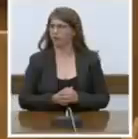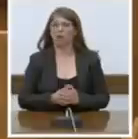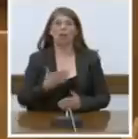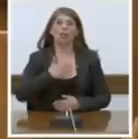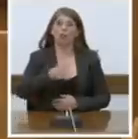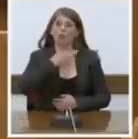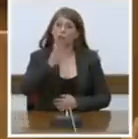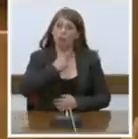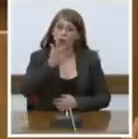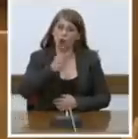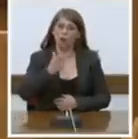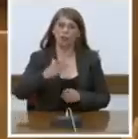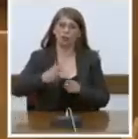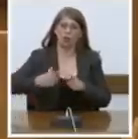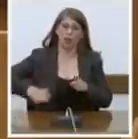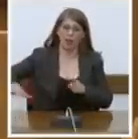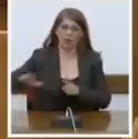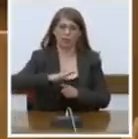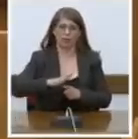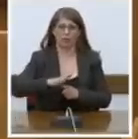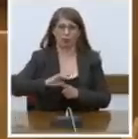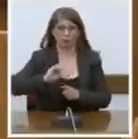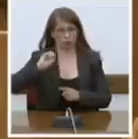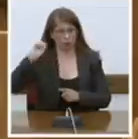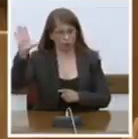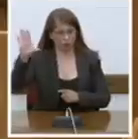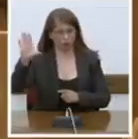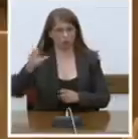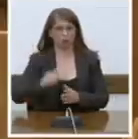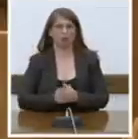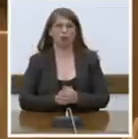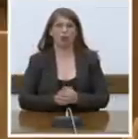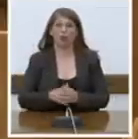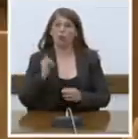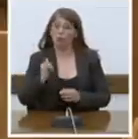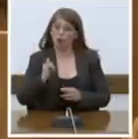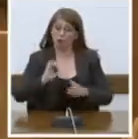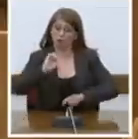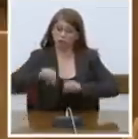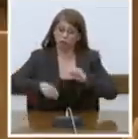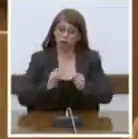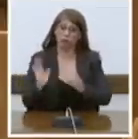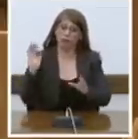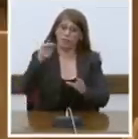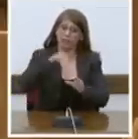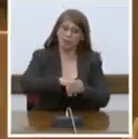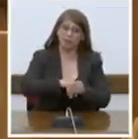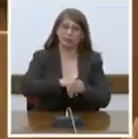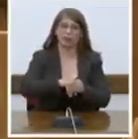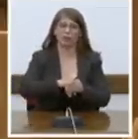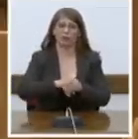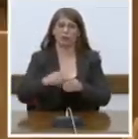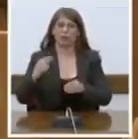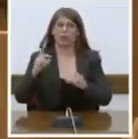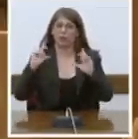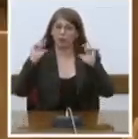των Ελλήνων της Διασποράς που ακόμη αγωνίζονται να συμμετέχουν στις